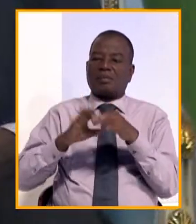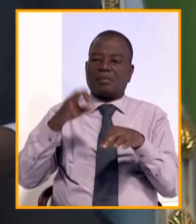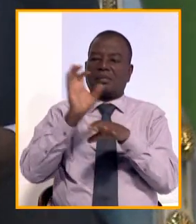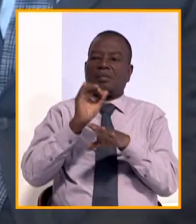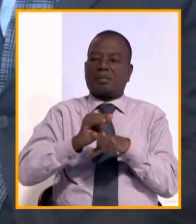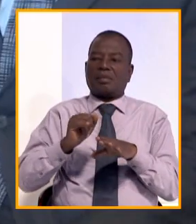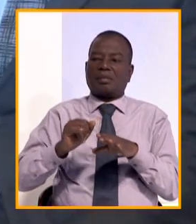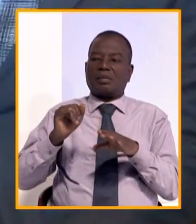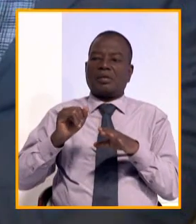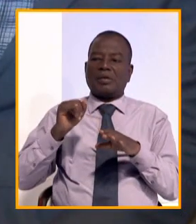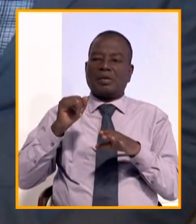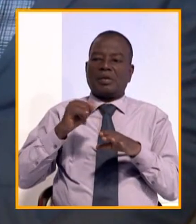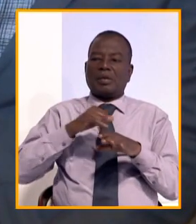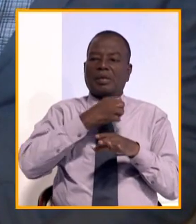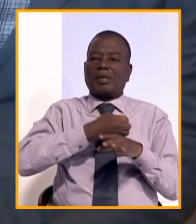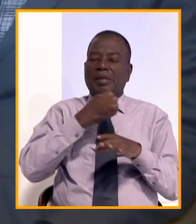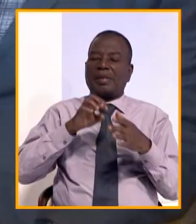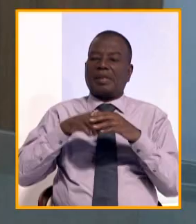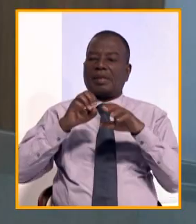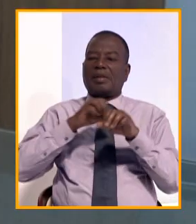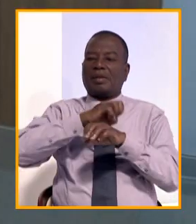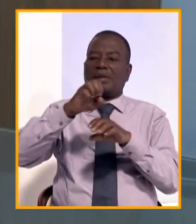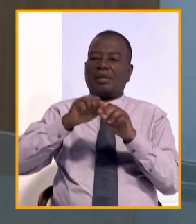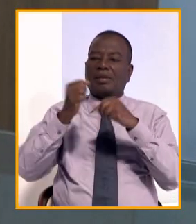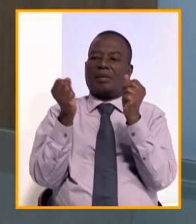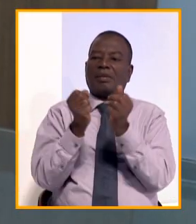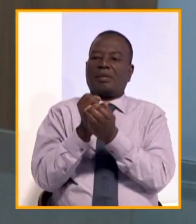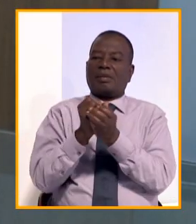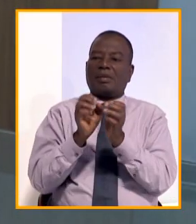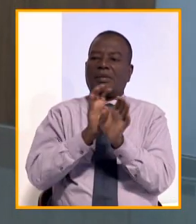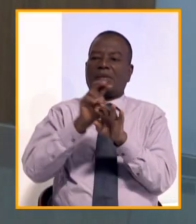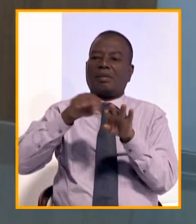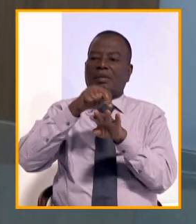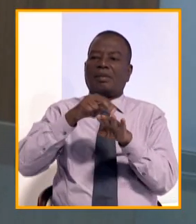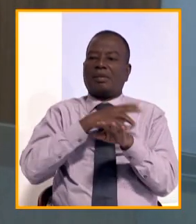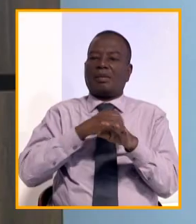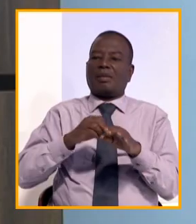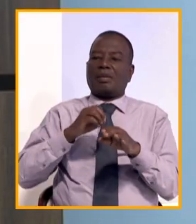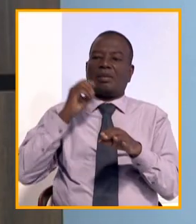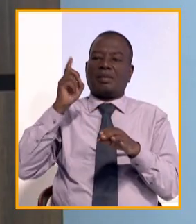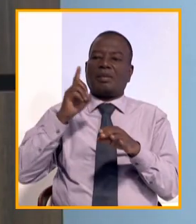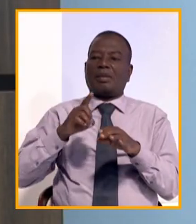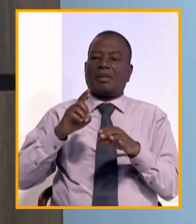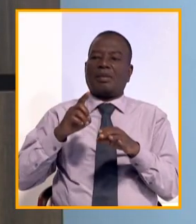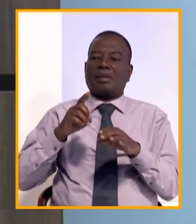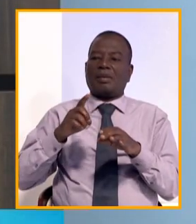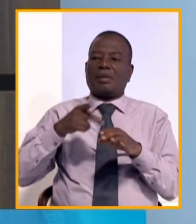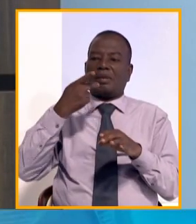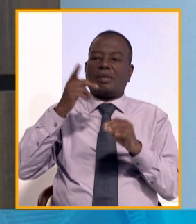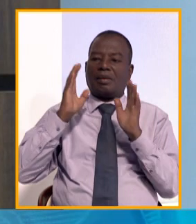du président de l'Assemblée nationale depuis son accession au Perchois le 7 juin dernier. La diplomatie